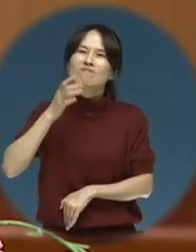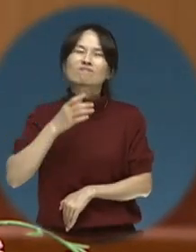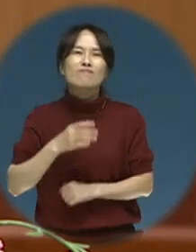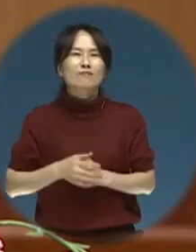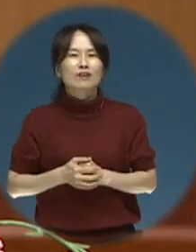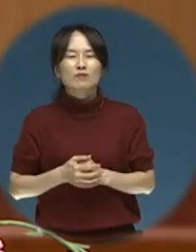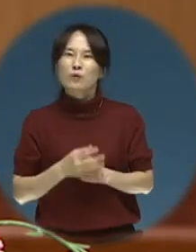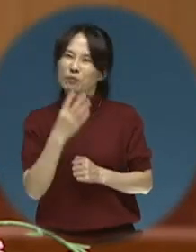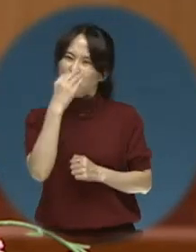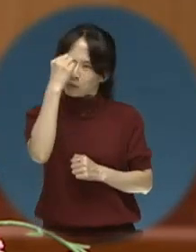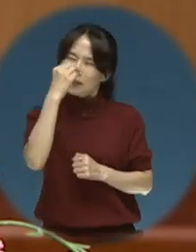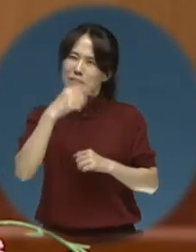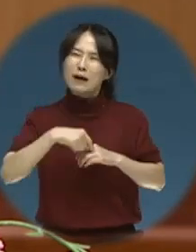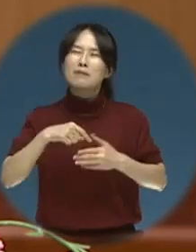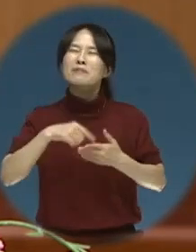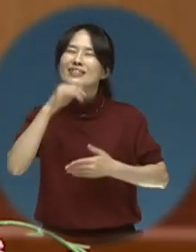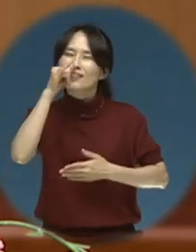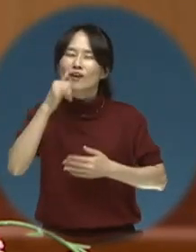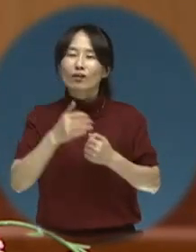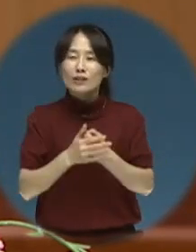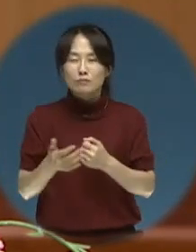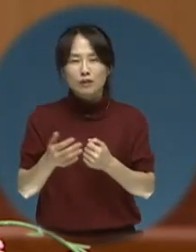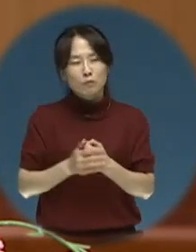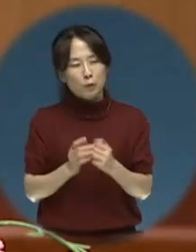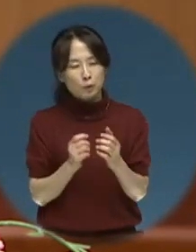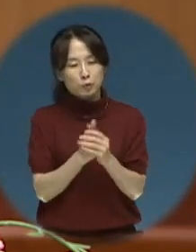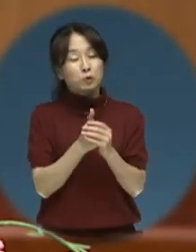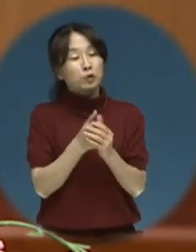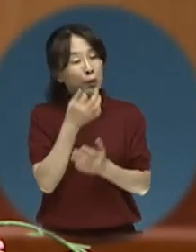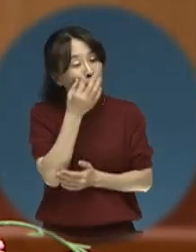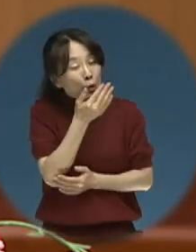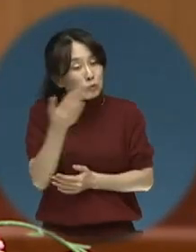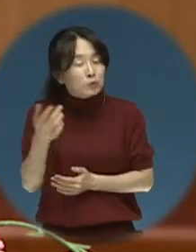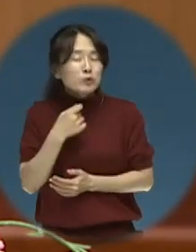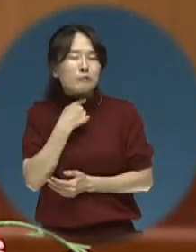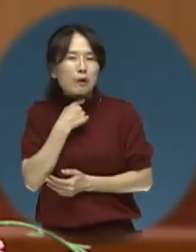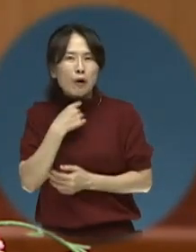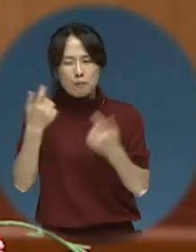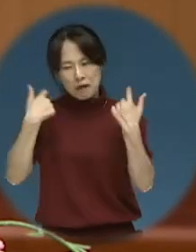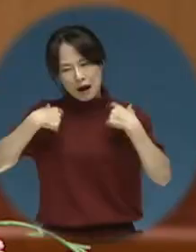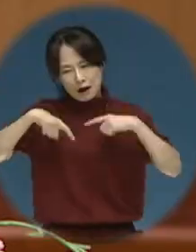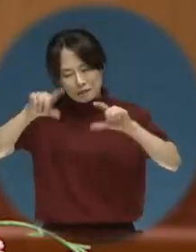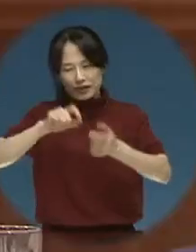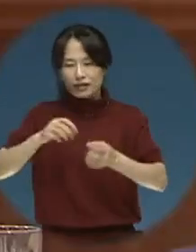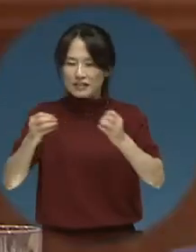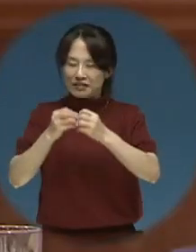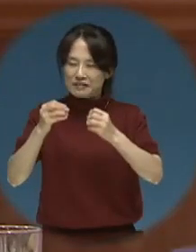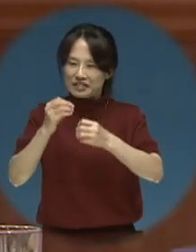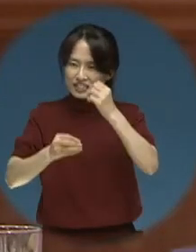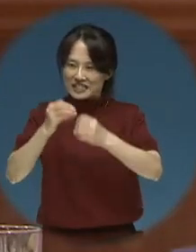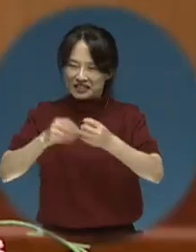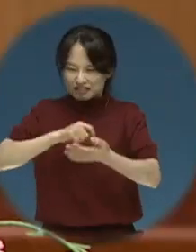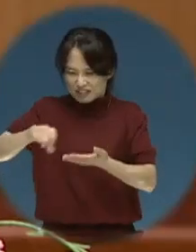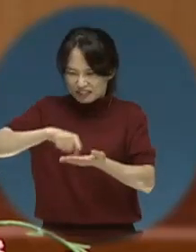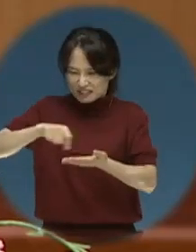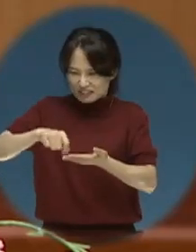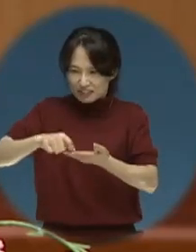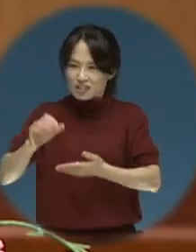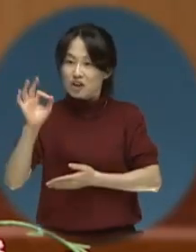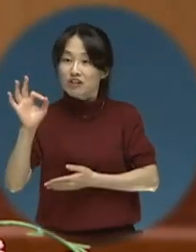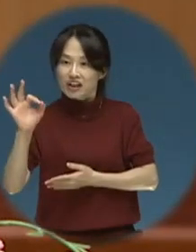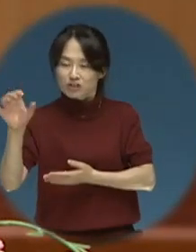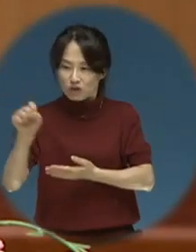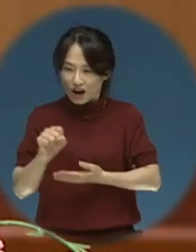예. 그 이제 밤을 새우면서 뭐 뭔가를 막 쓴 겁니다. 그래가지고 내면 열 편을 내면 네